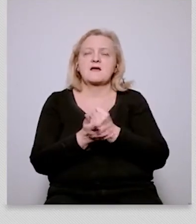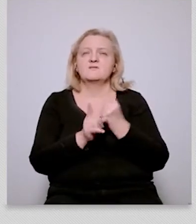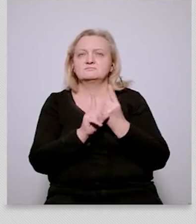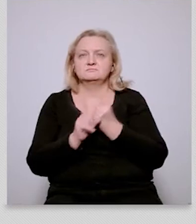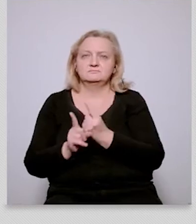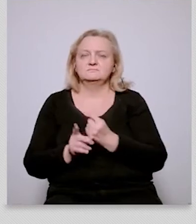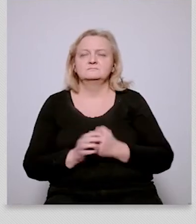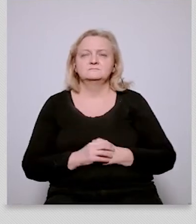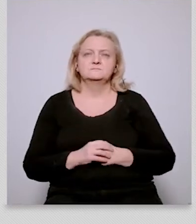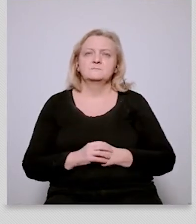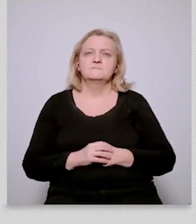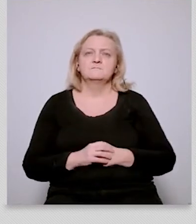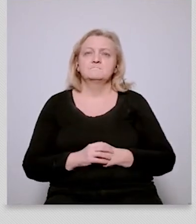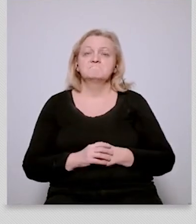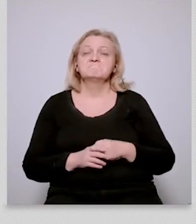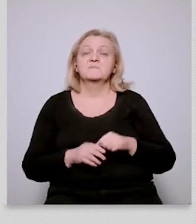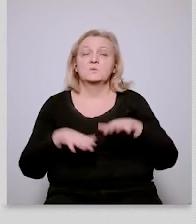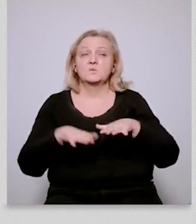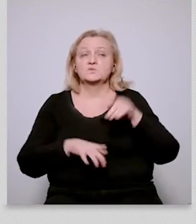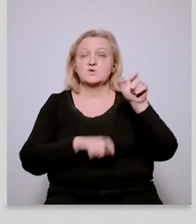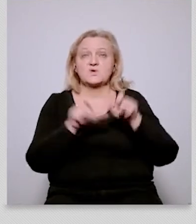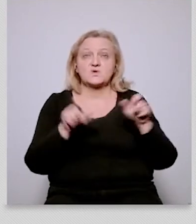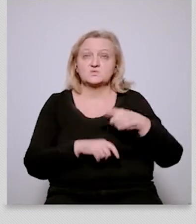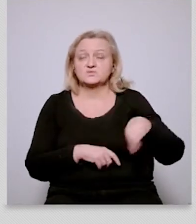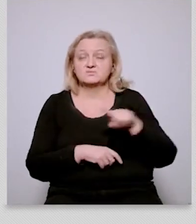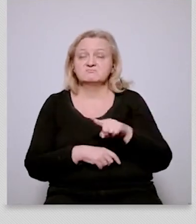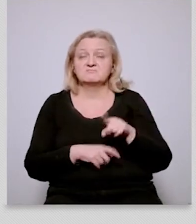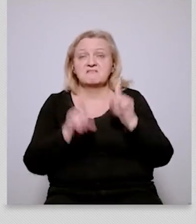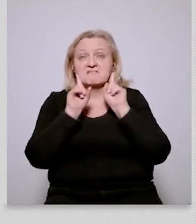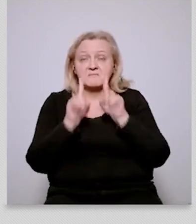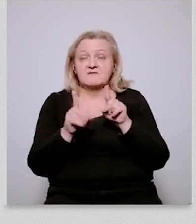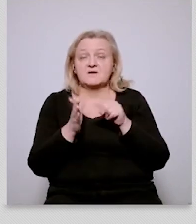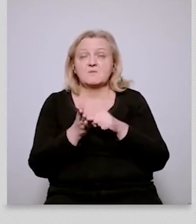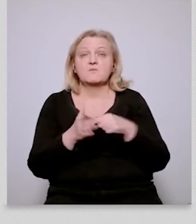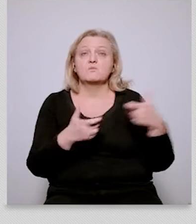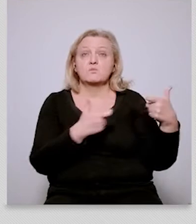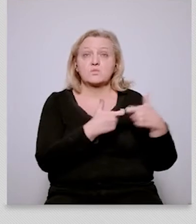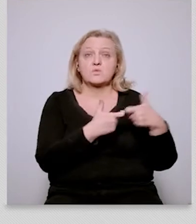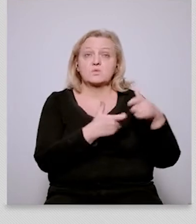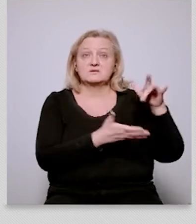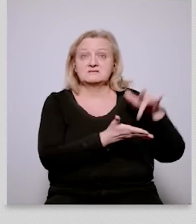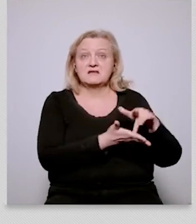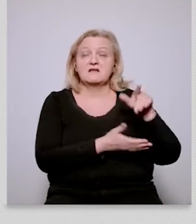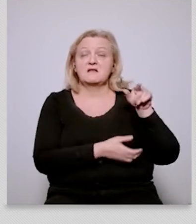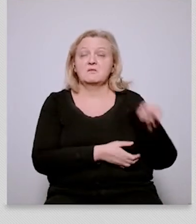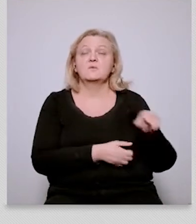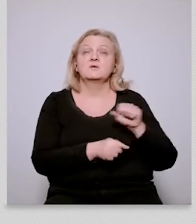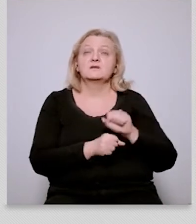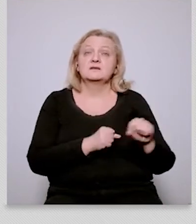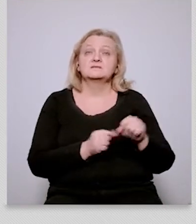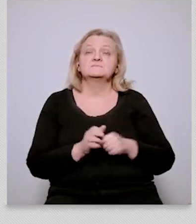i dla wielu osób tak naprawdę Bruksela jest takim